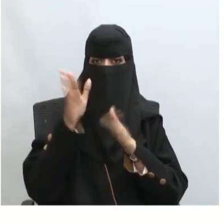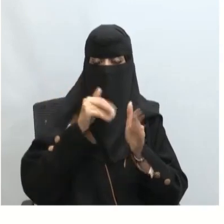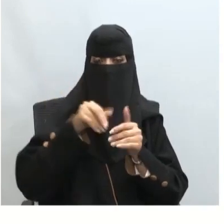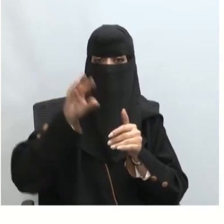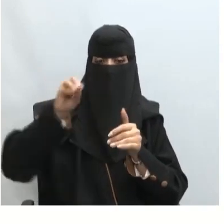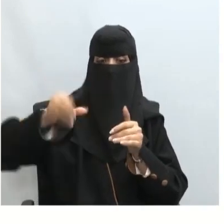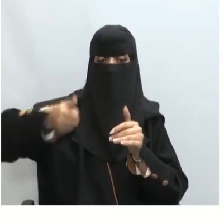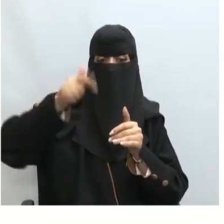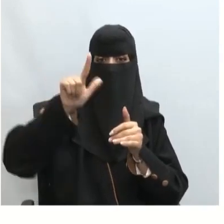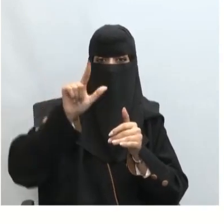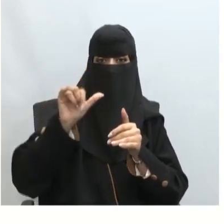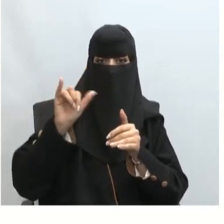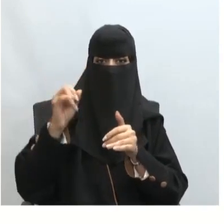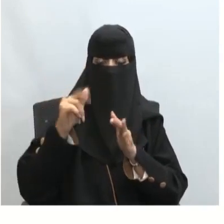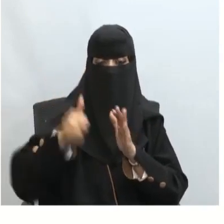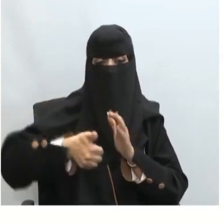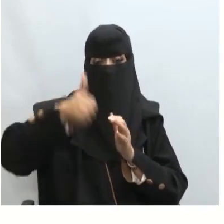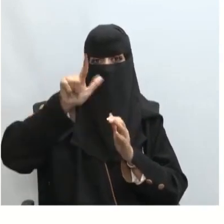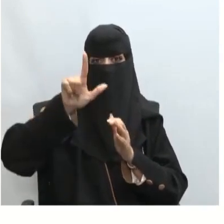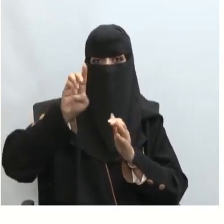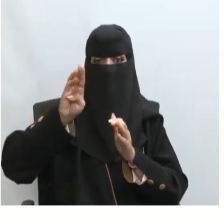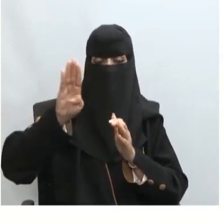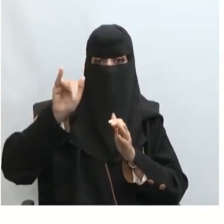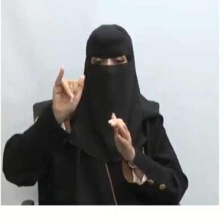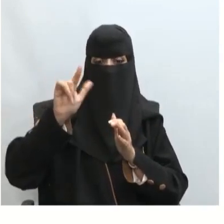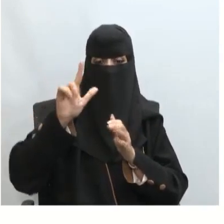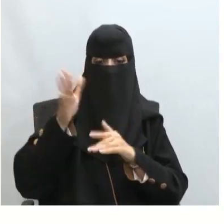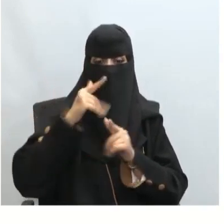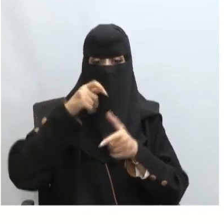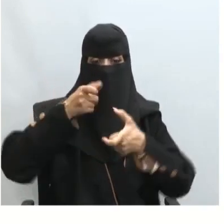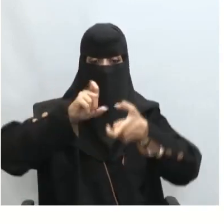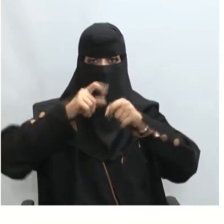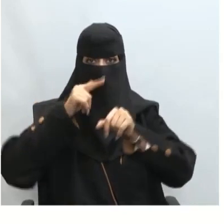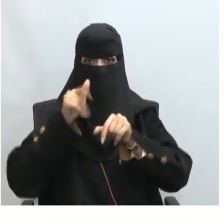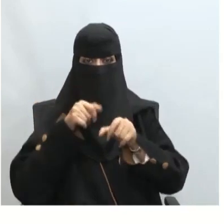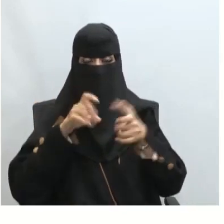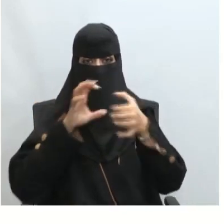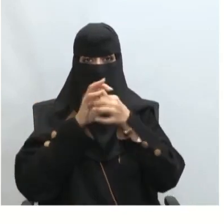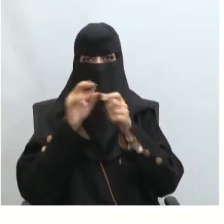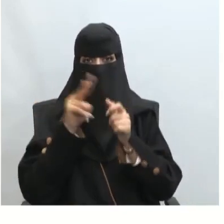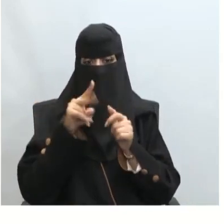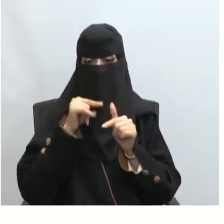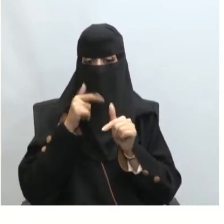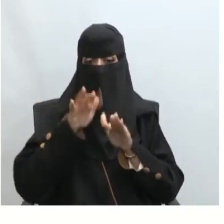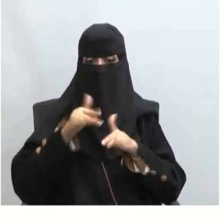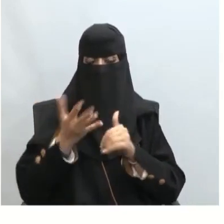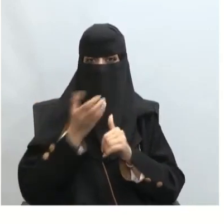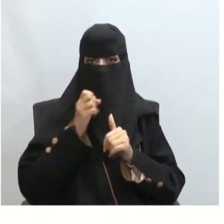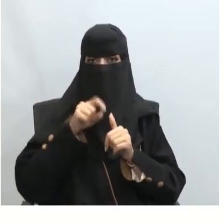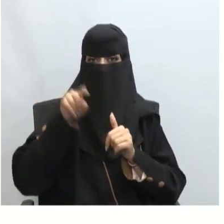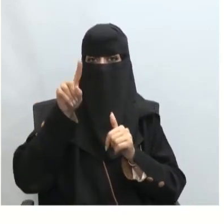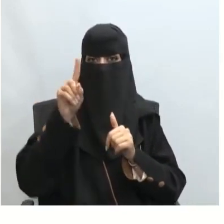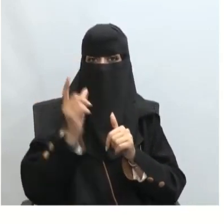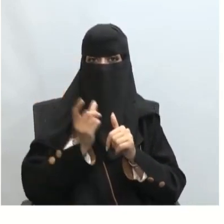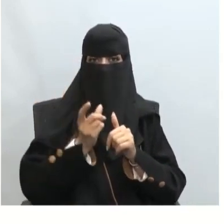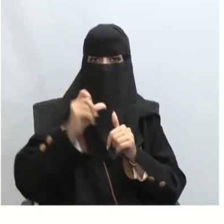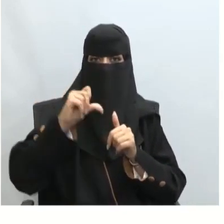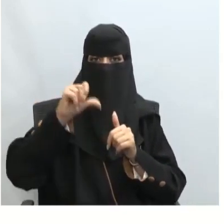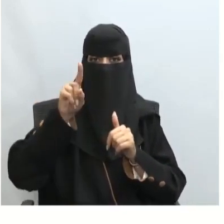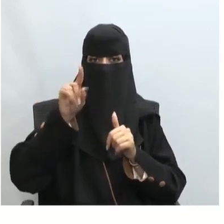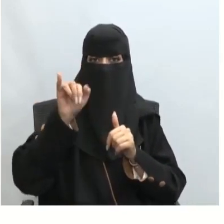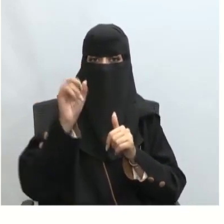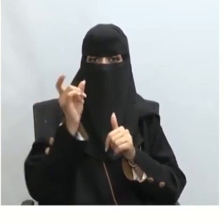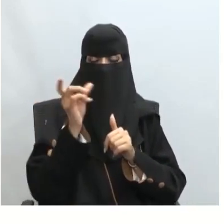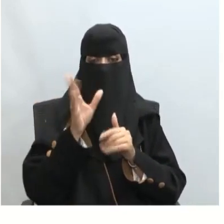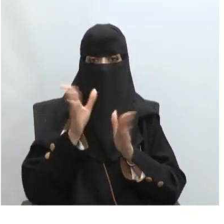هاليد هيدروجين من هاليد الكيل تكون لدي رابطه ثنائيه اذا الكين اسمه بما